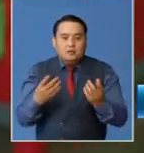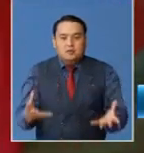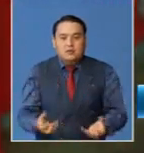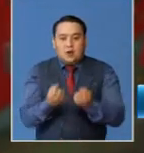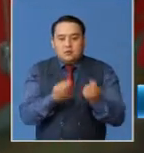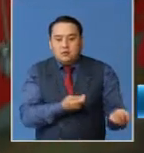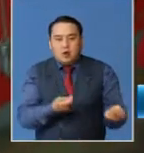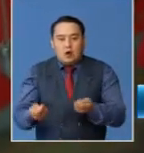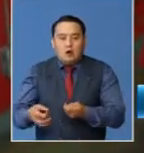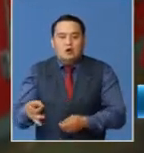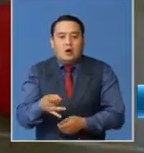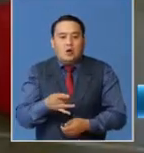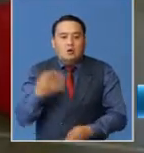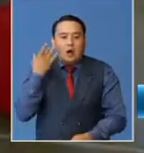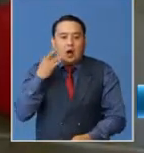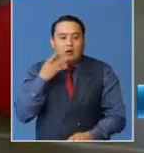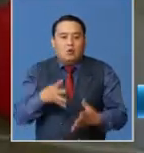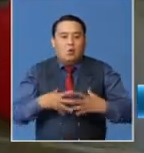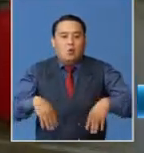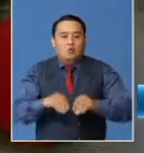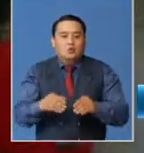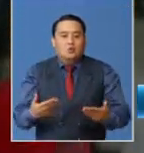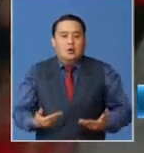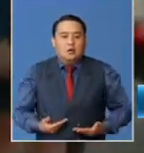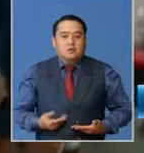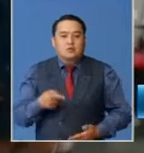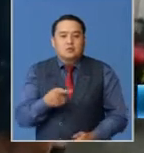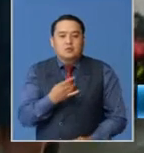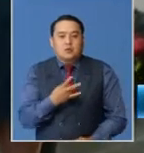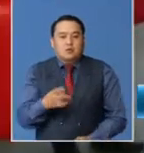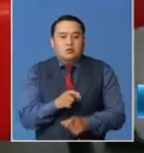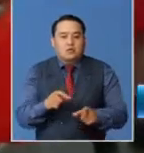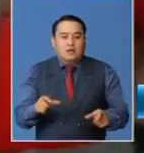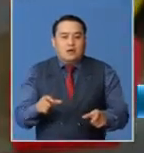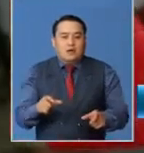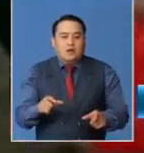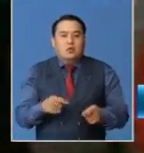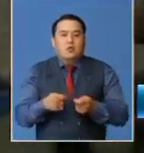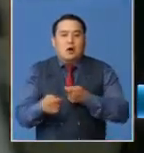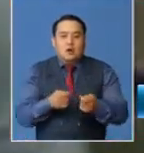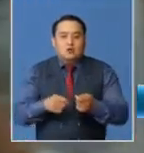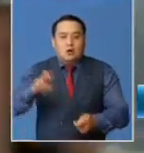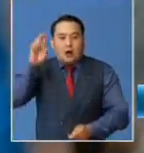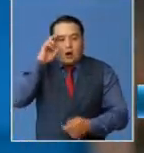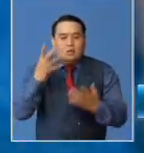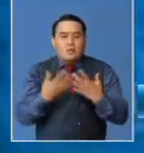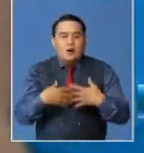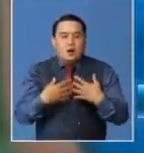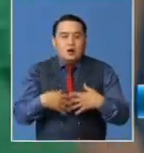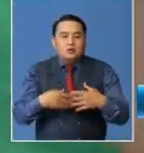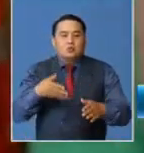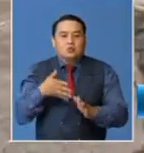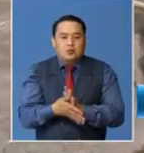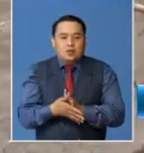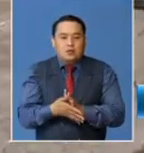эвакуация в прибрежных районах США, где в общей сложности проживает около 1,5 миллиона человек. Власти страны уже начинают подсчитывать ущерб от